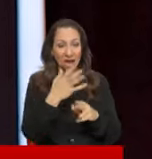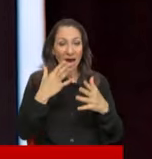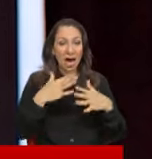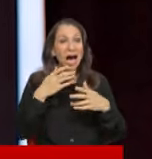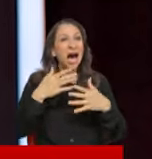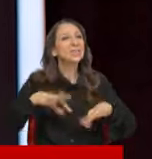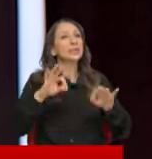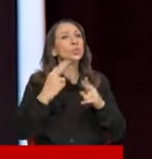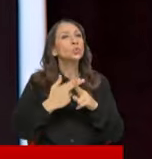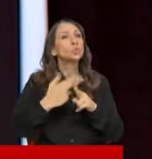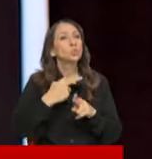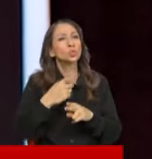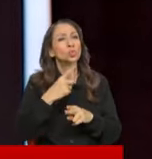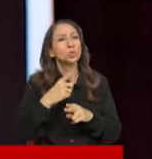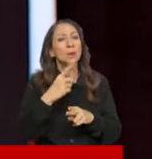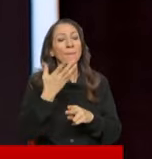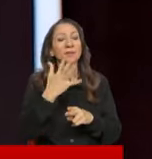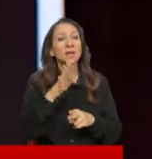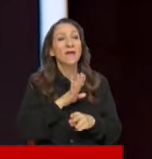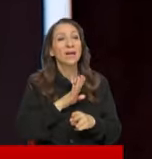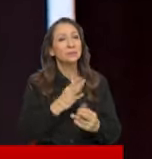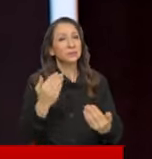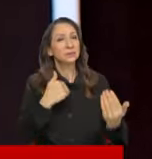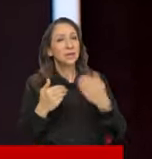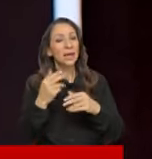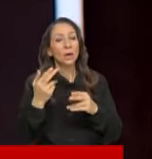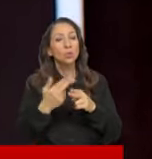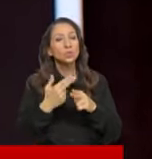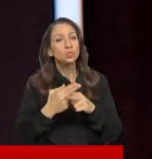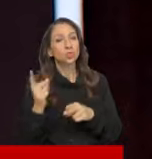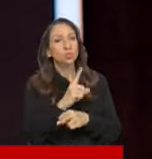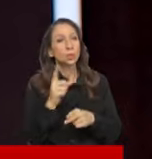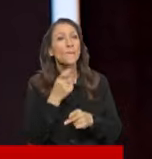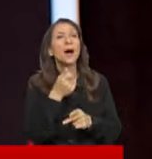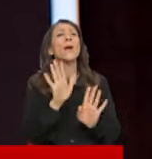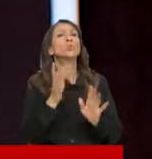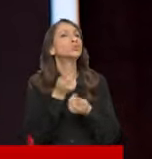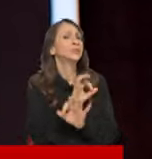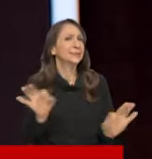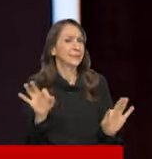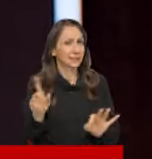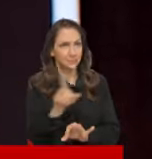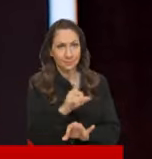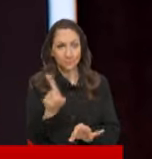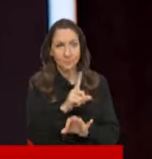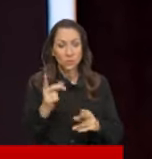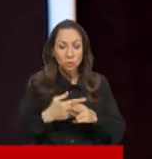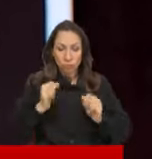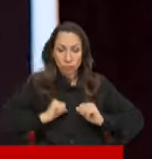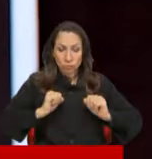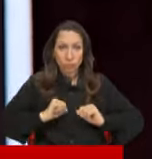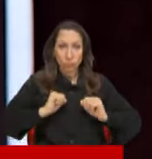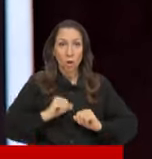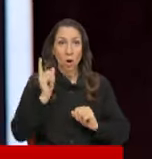hazırladık şimdi 5000 evladımız geliyor dershaneye etüt merkezlerine para vermeden Biz de gerçekten işinde